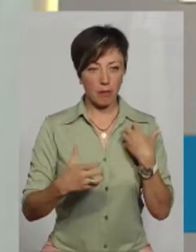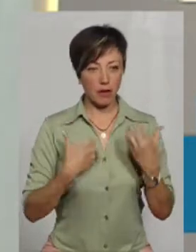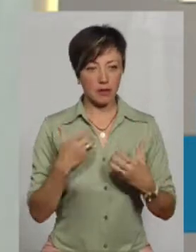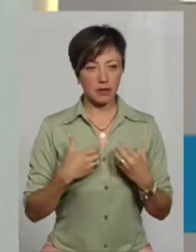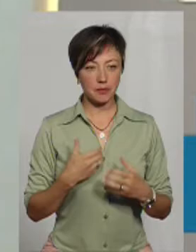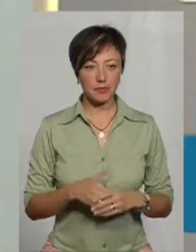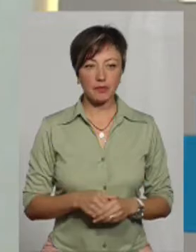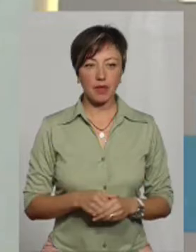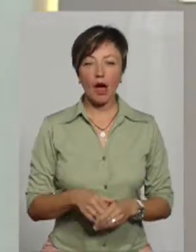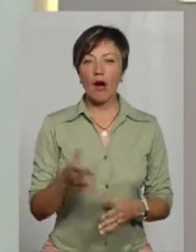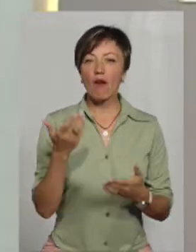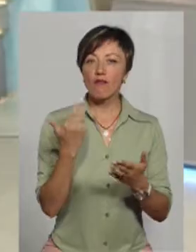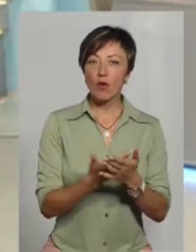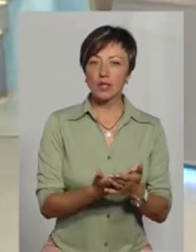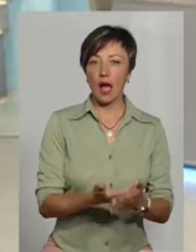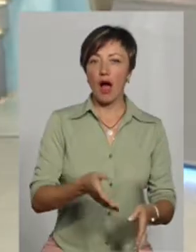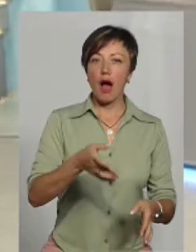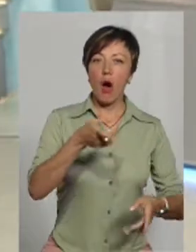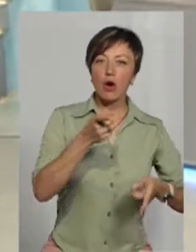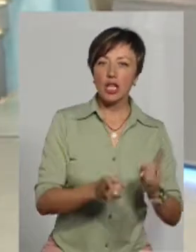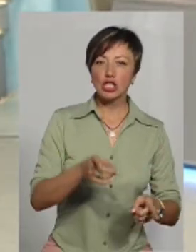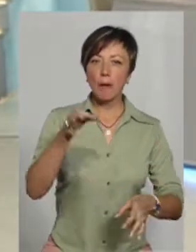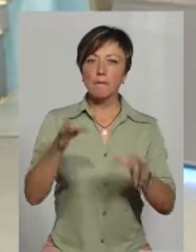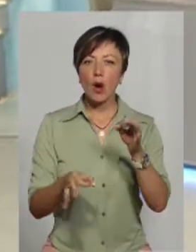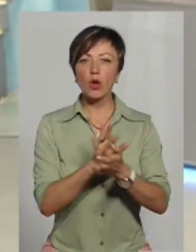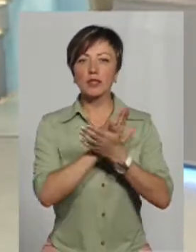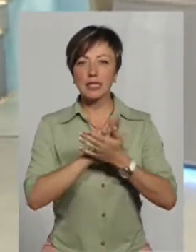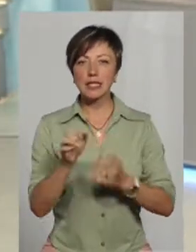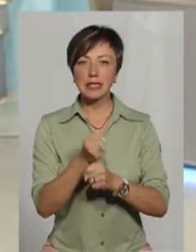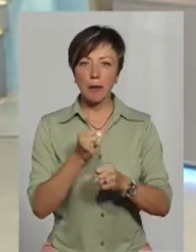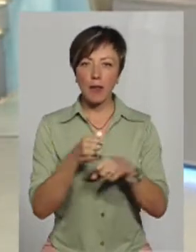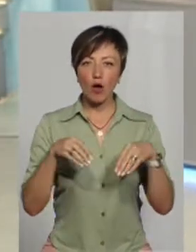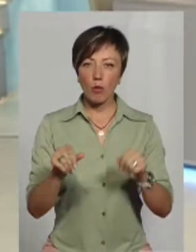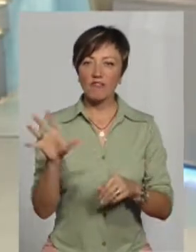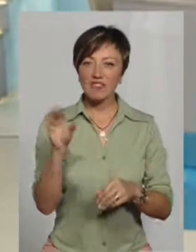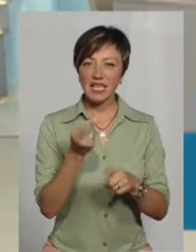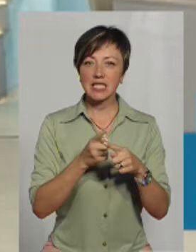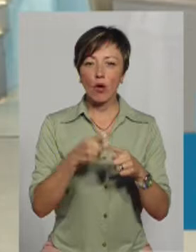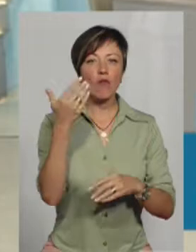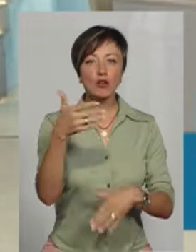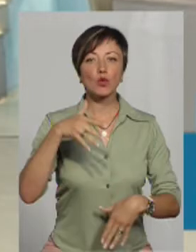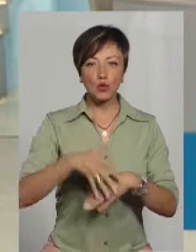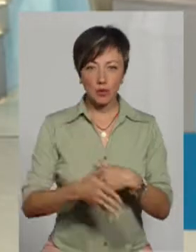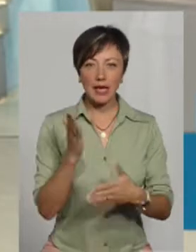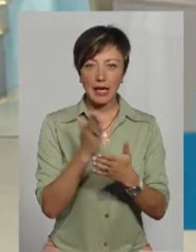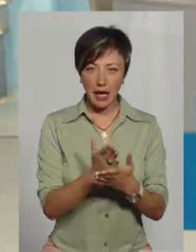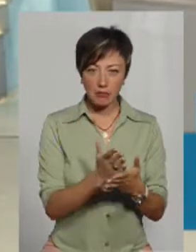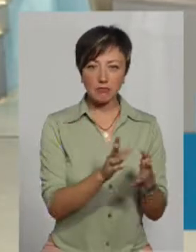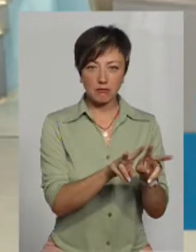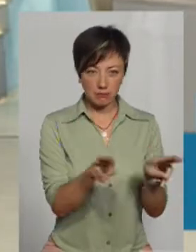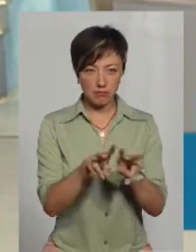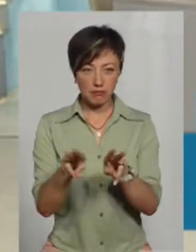Отож, панове, органічне, природне, екологічне землеробство – усе це, у вашому розумінні, є